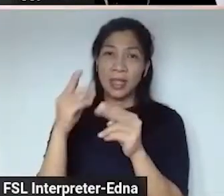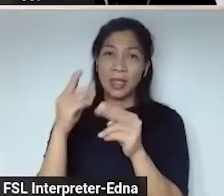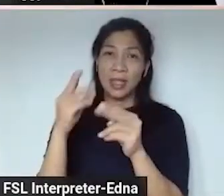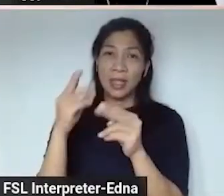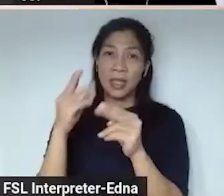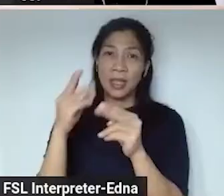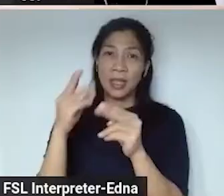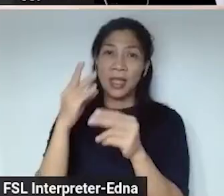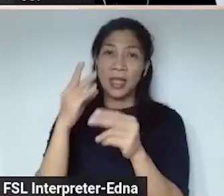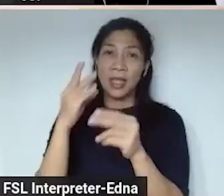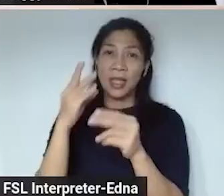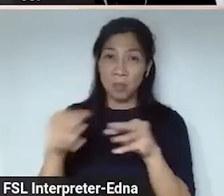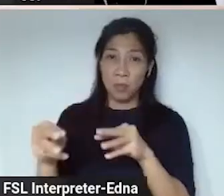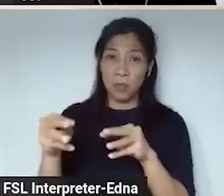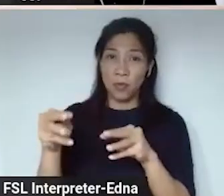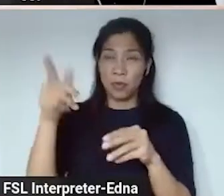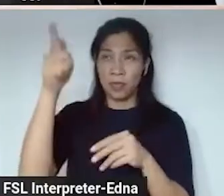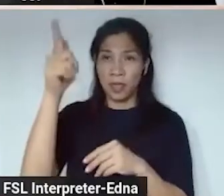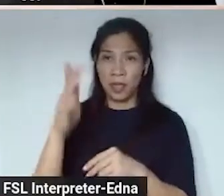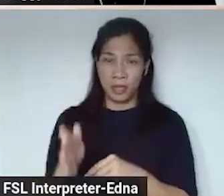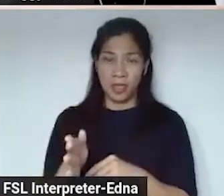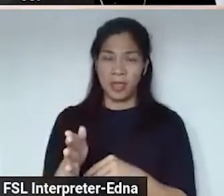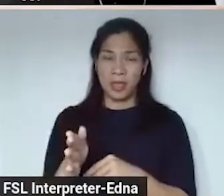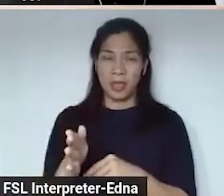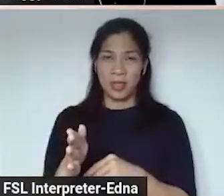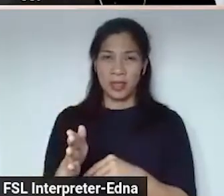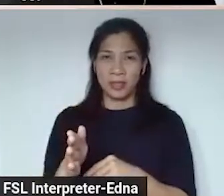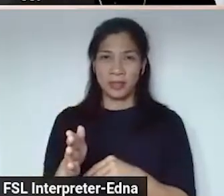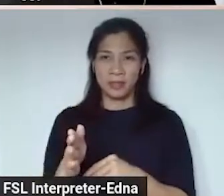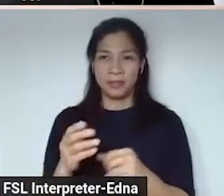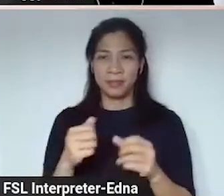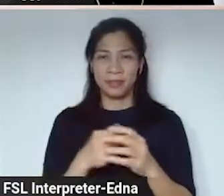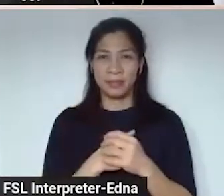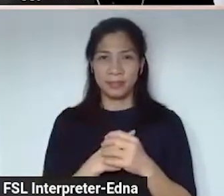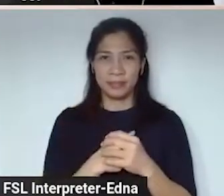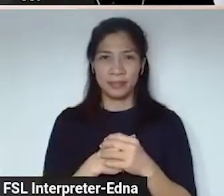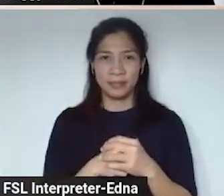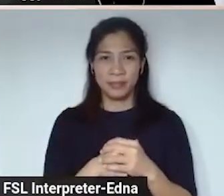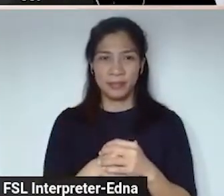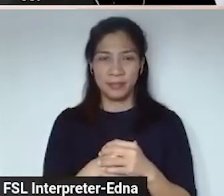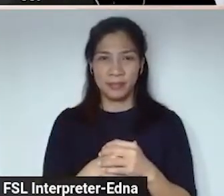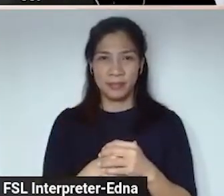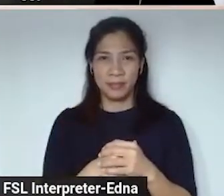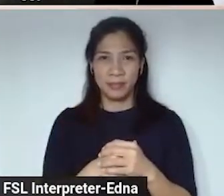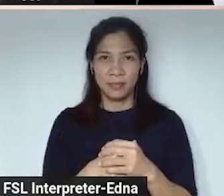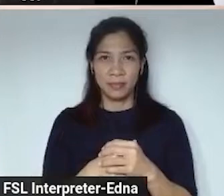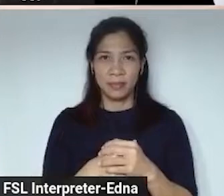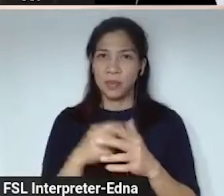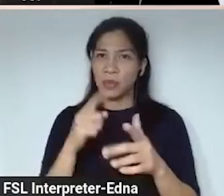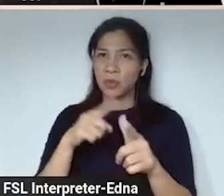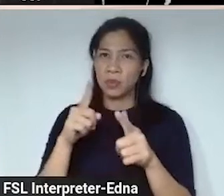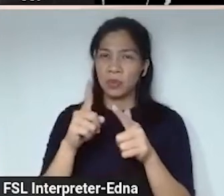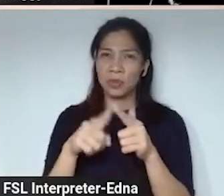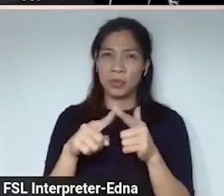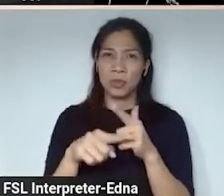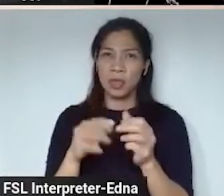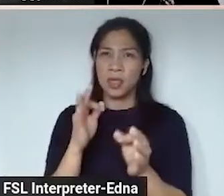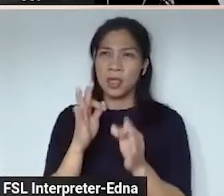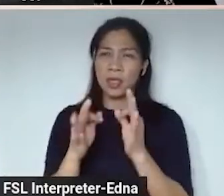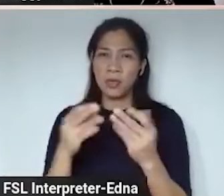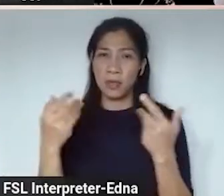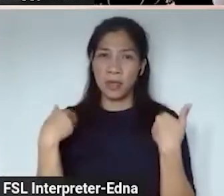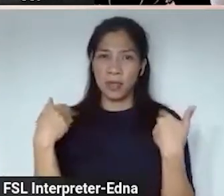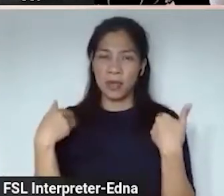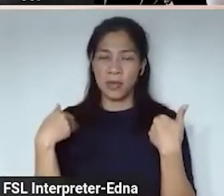tanong kay Sermon. Sermon, if there is something you would like pa to share with those sa mga nakikinig natin sa atin,